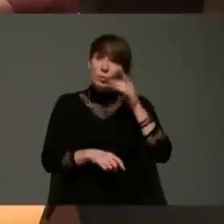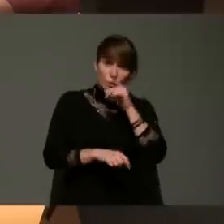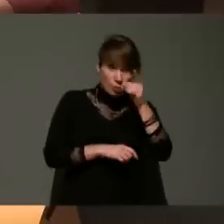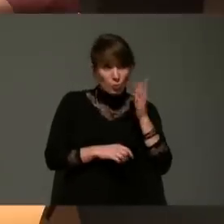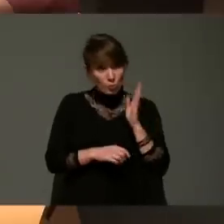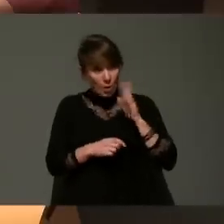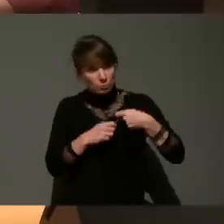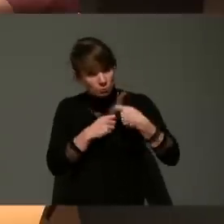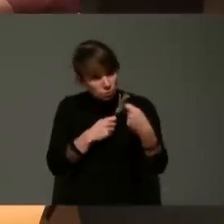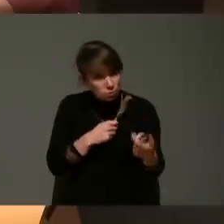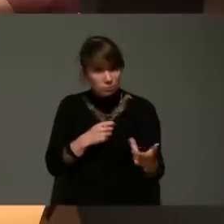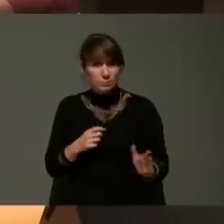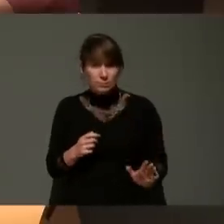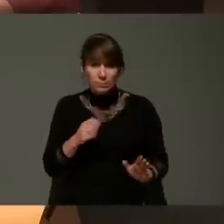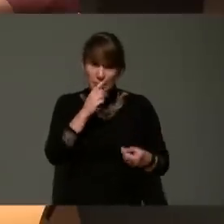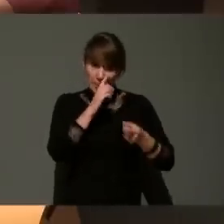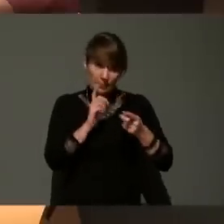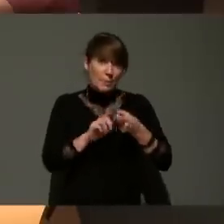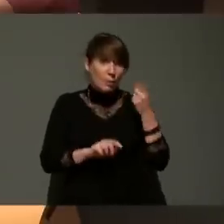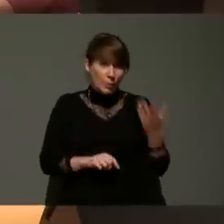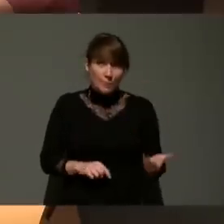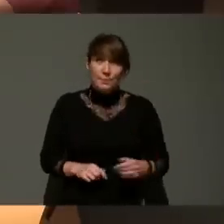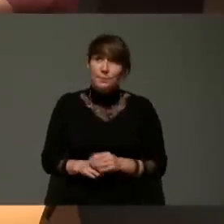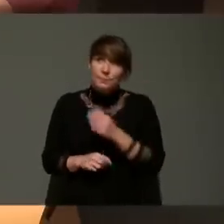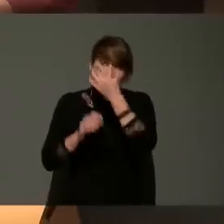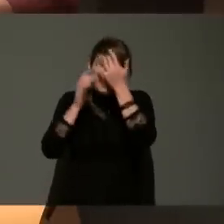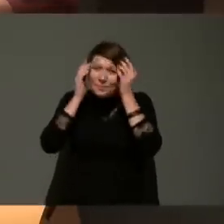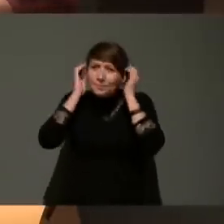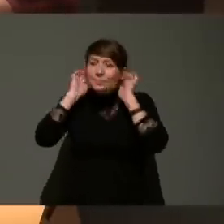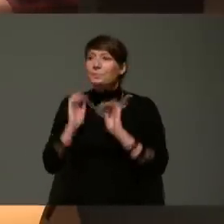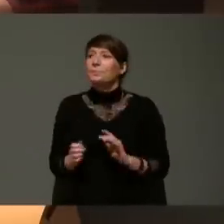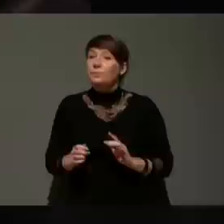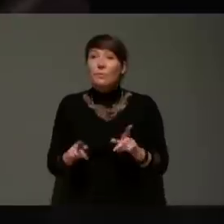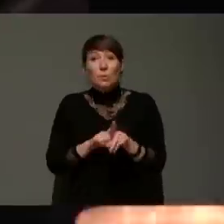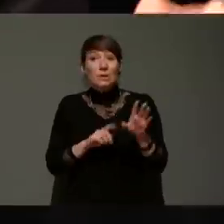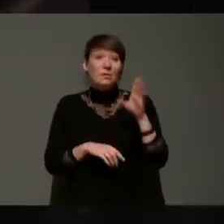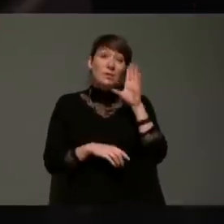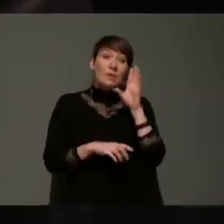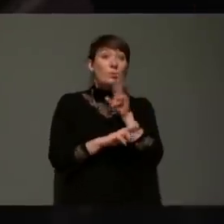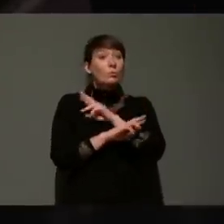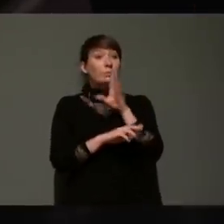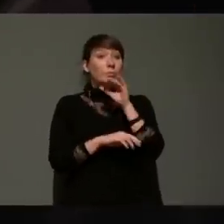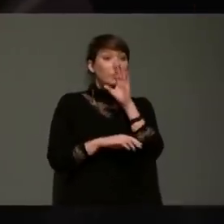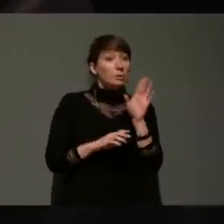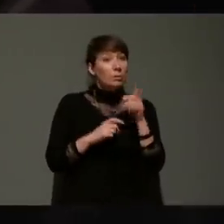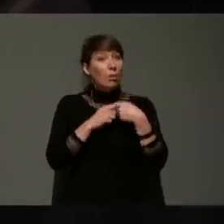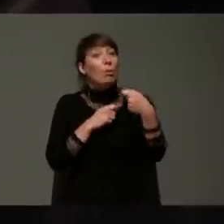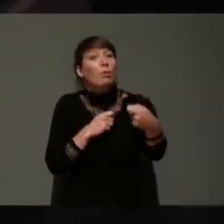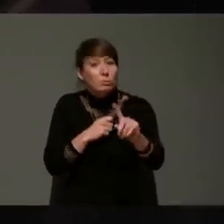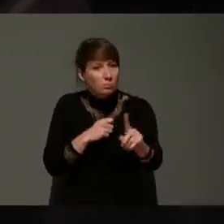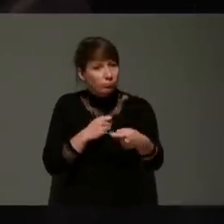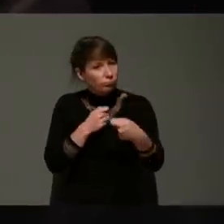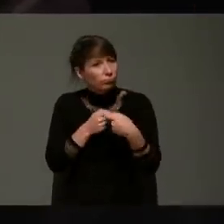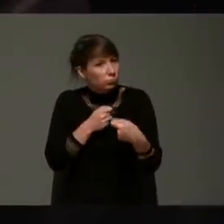chose d'important. Les siestes pas trop longues, c'est un facteur important. Mais c'est très personnel,